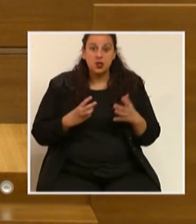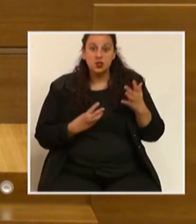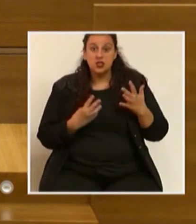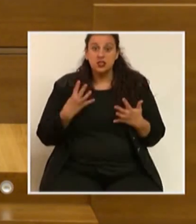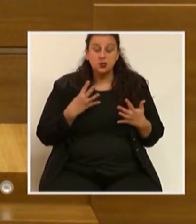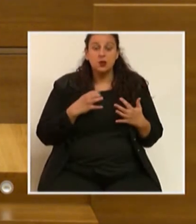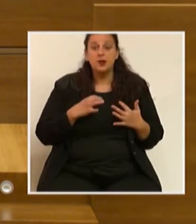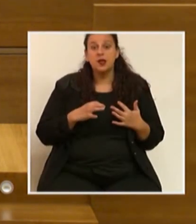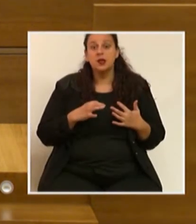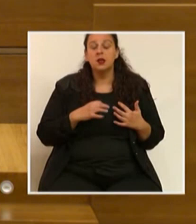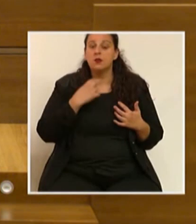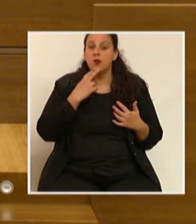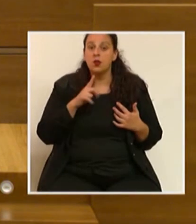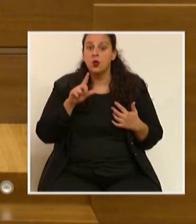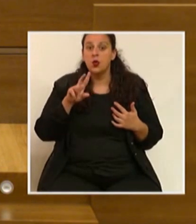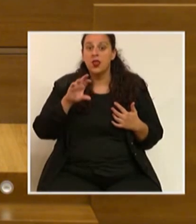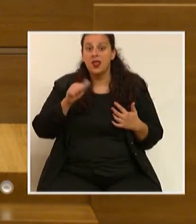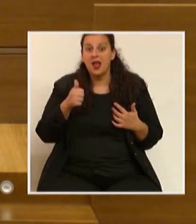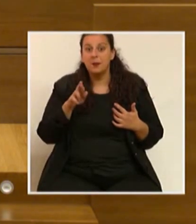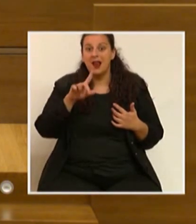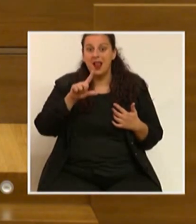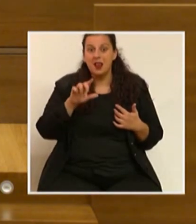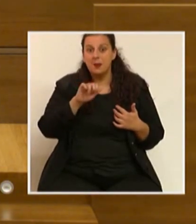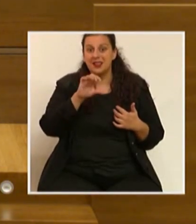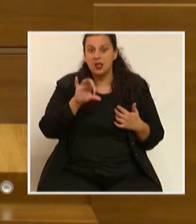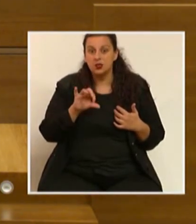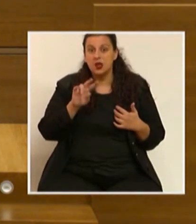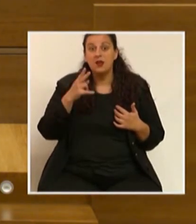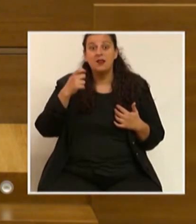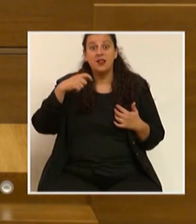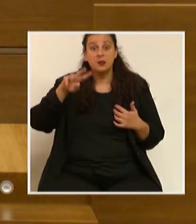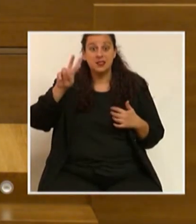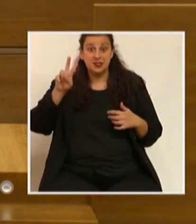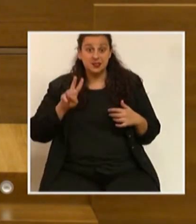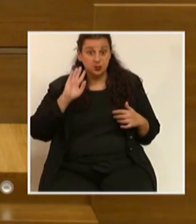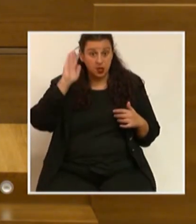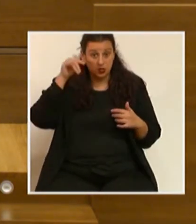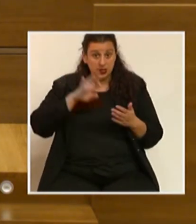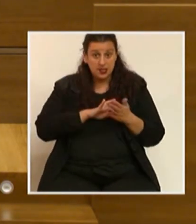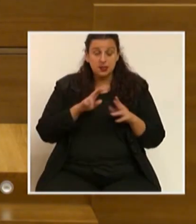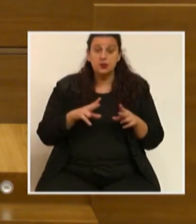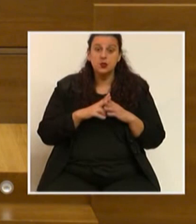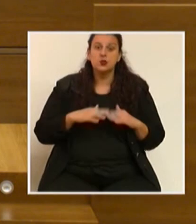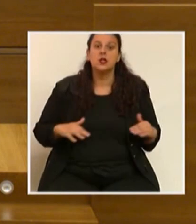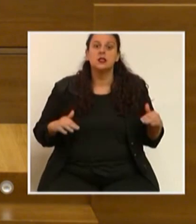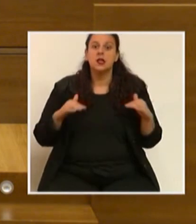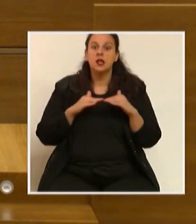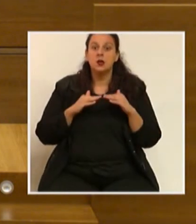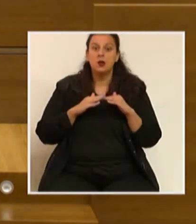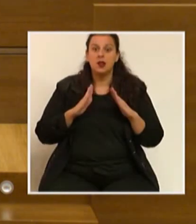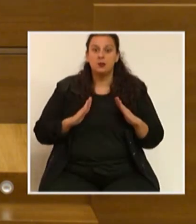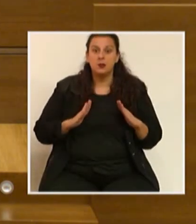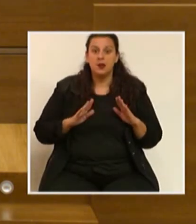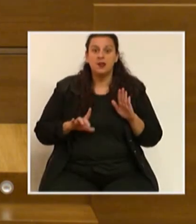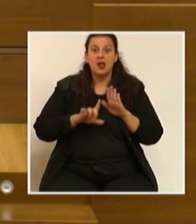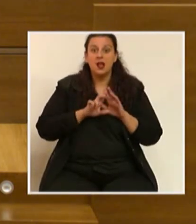Vox com Partit Socialista i Compromís. No? Perquè Compromís directament no acudeix al Palau de la Generalitat perquè